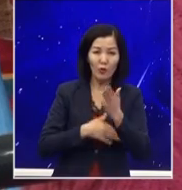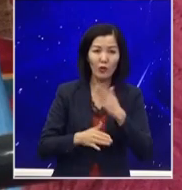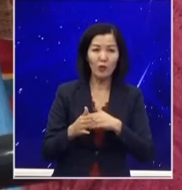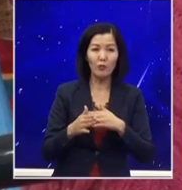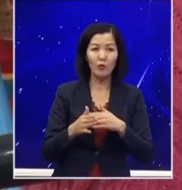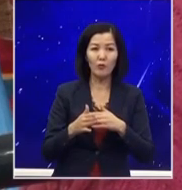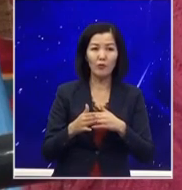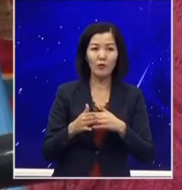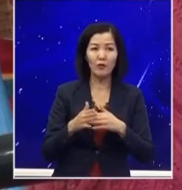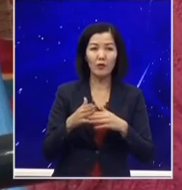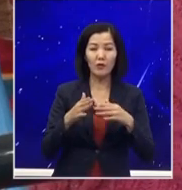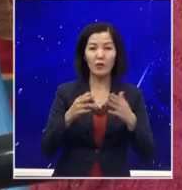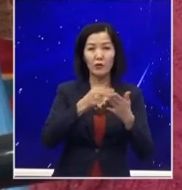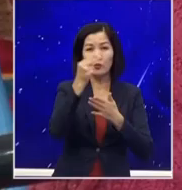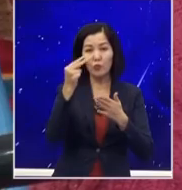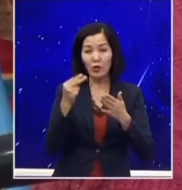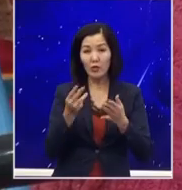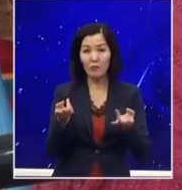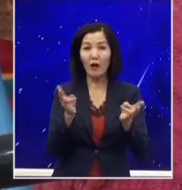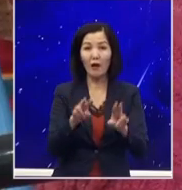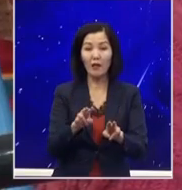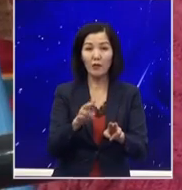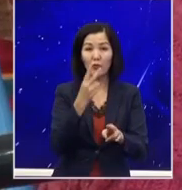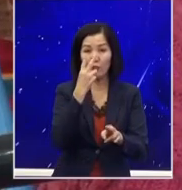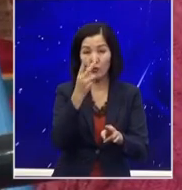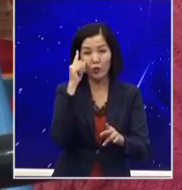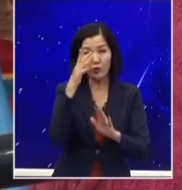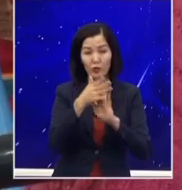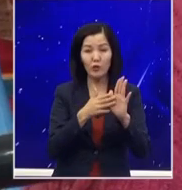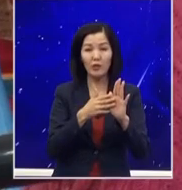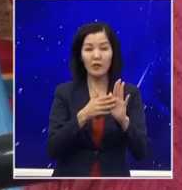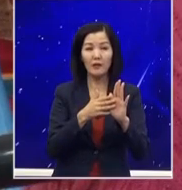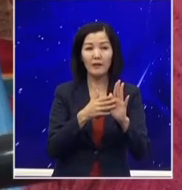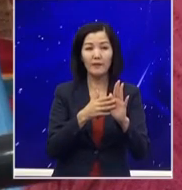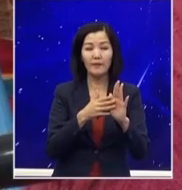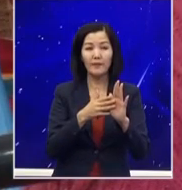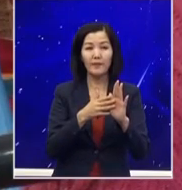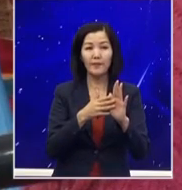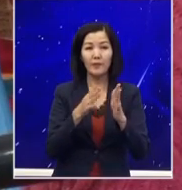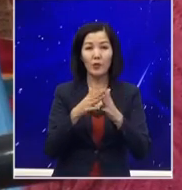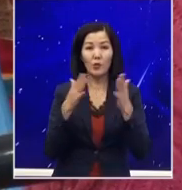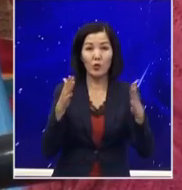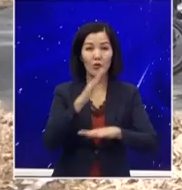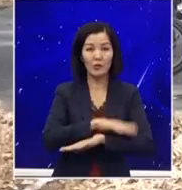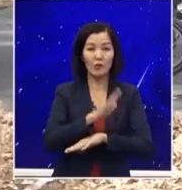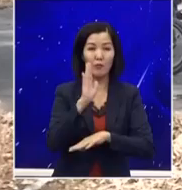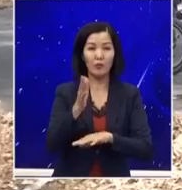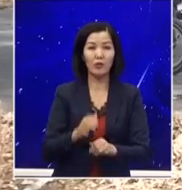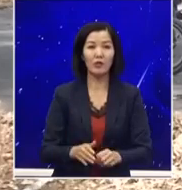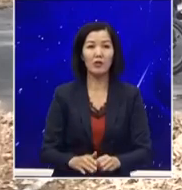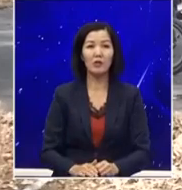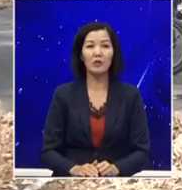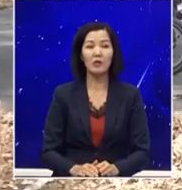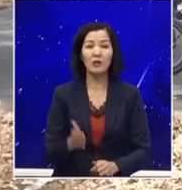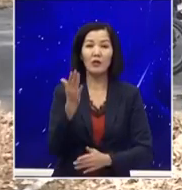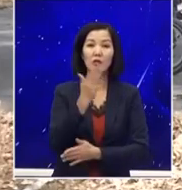сөзбен айта алмасам да, осы картинка арқылы жеткізіп, түсінерін адам түсінеді, өнердің адамдары деп ойлаймын. Бұл үлкен сабақ болар. Жаңағы жарым